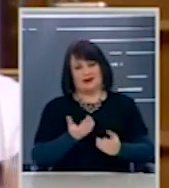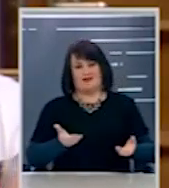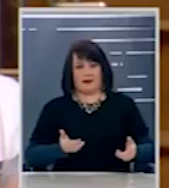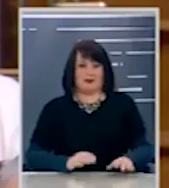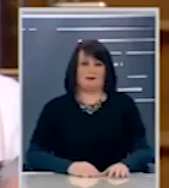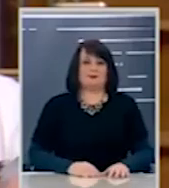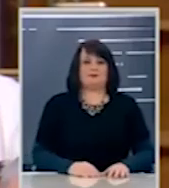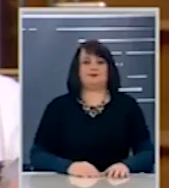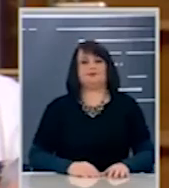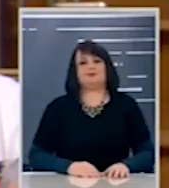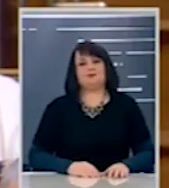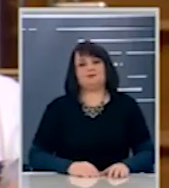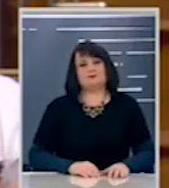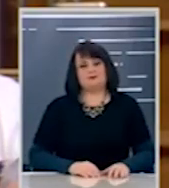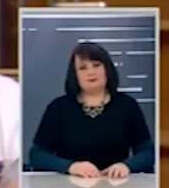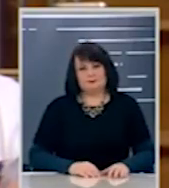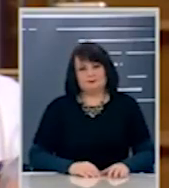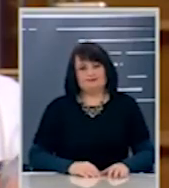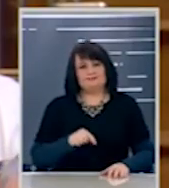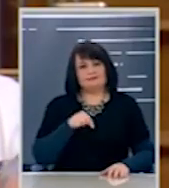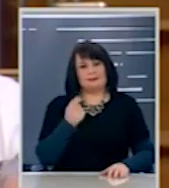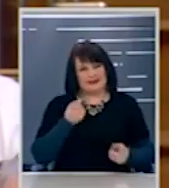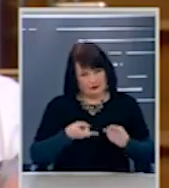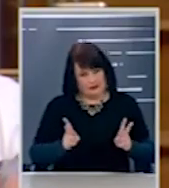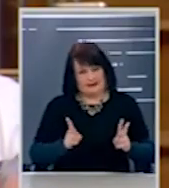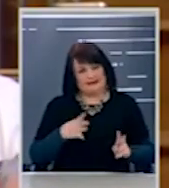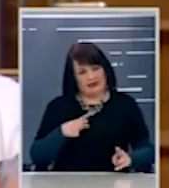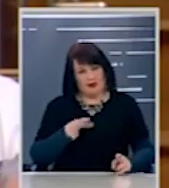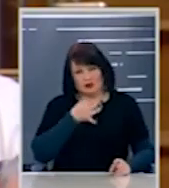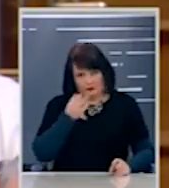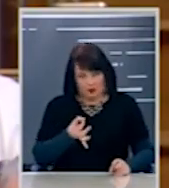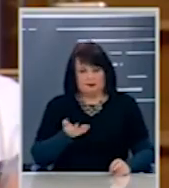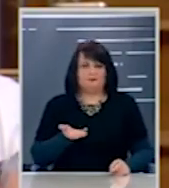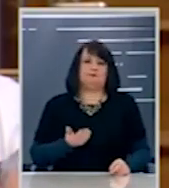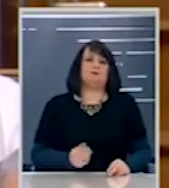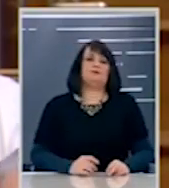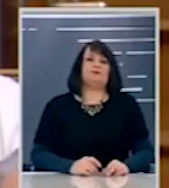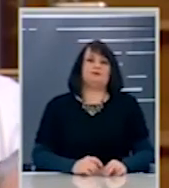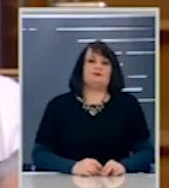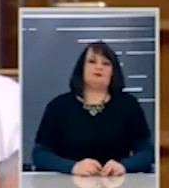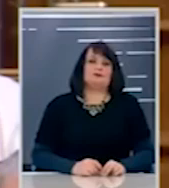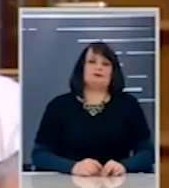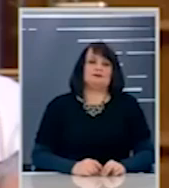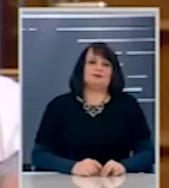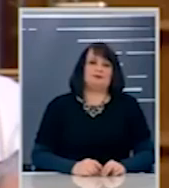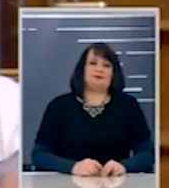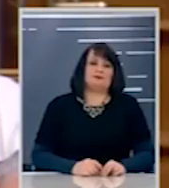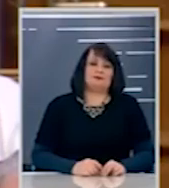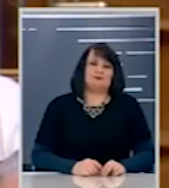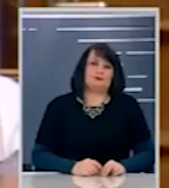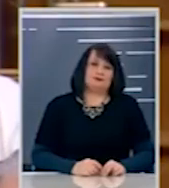Τώρα θέλω να μου επιτρέψετε, κύριε Πρόεδρε, να αναφερθώ,